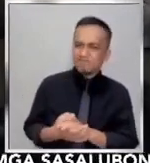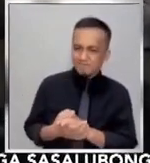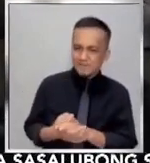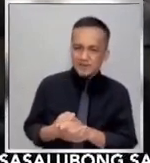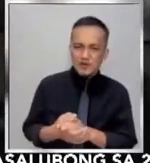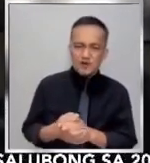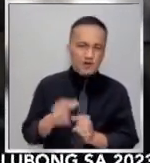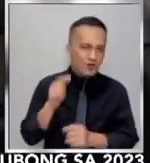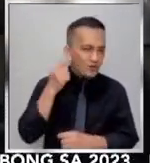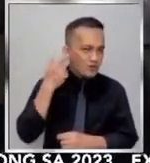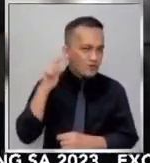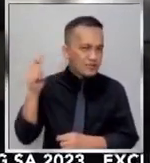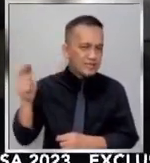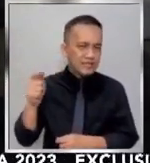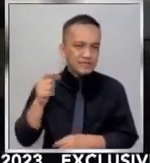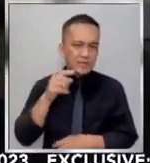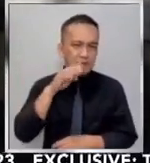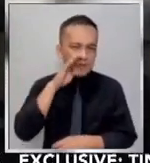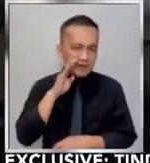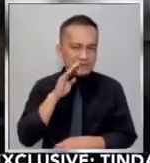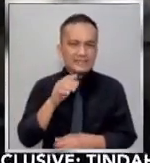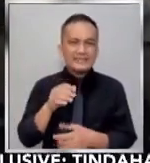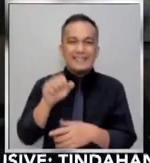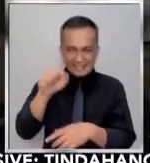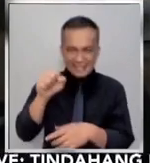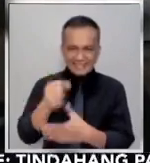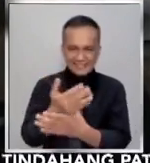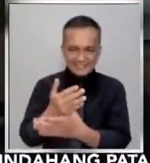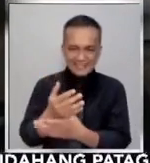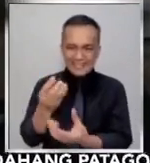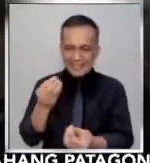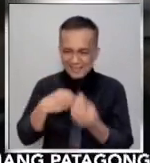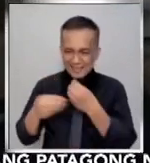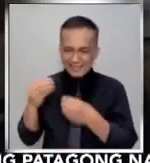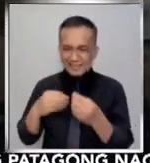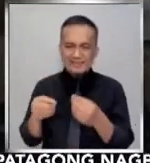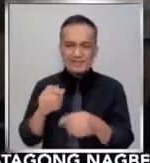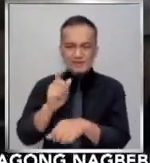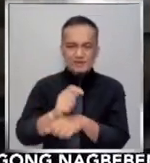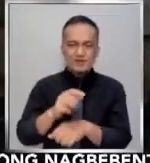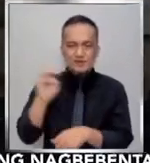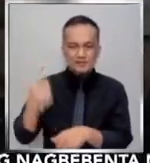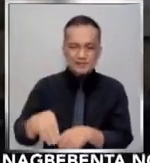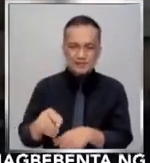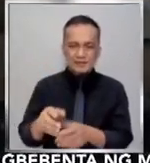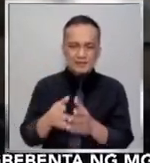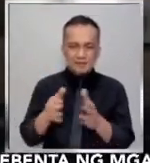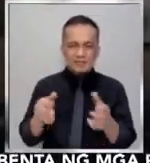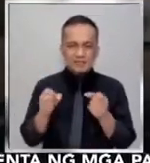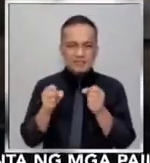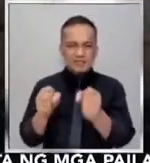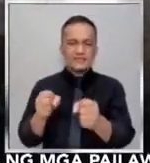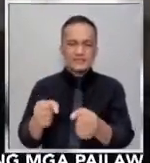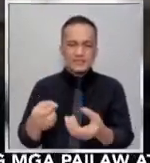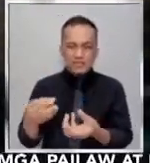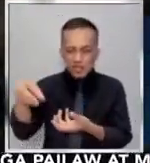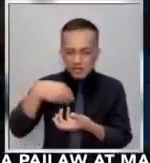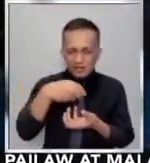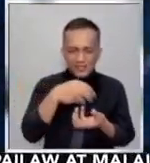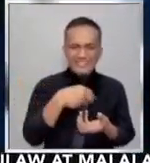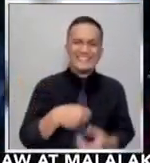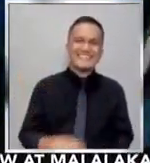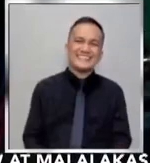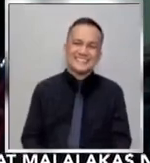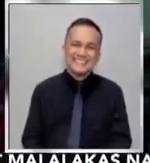at pagsasaluhan po yan. Yes, pagsasaluhan po yan ng mga taga Tondo, Manila, dahil isa po talagang malaking street potluck. At balikan lang natin yung nakita